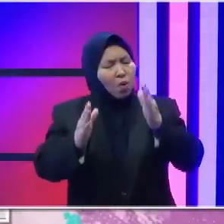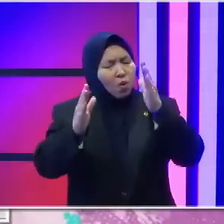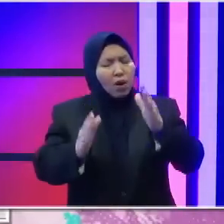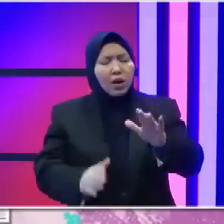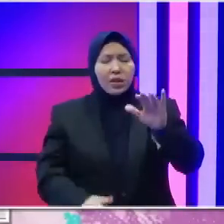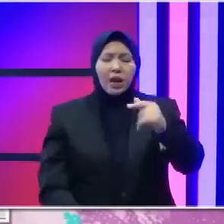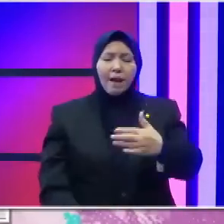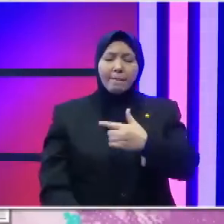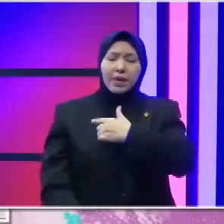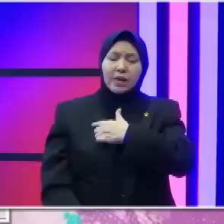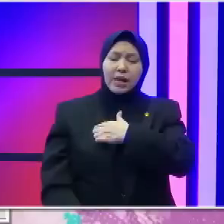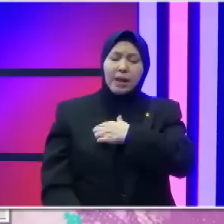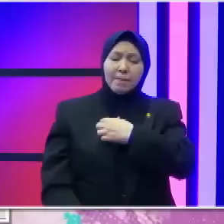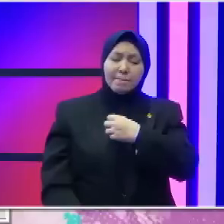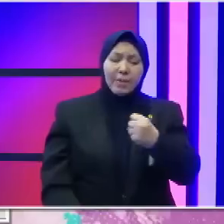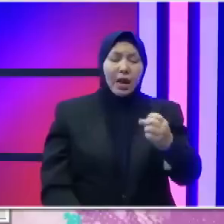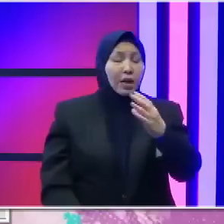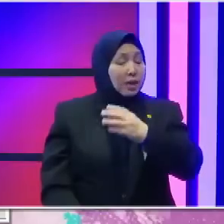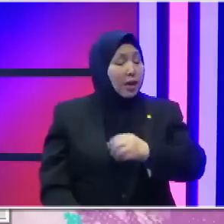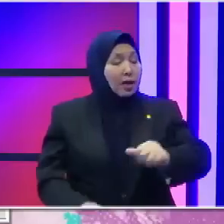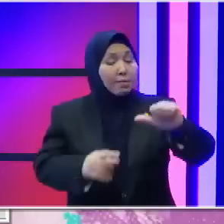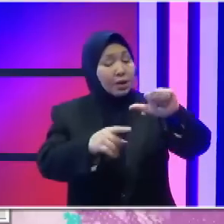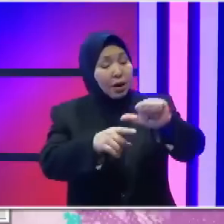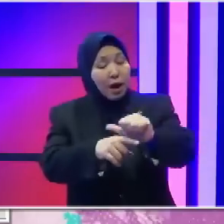Innalladzina amanu wa